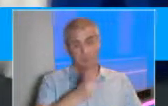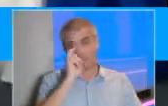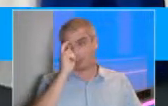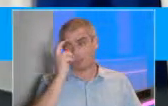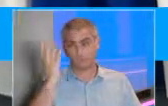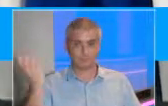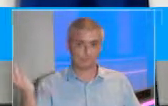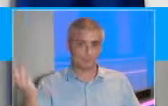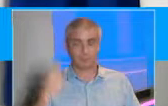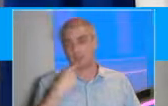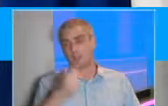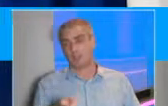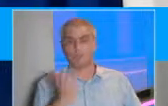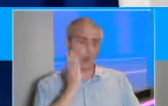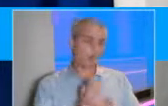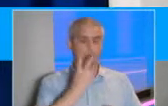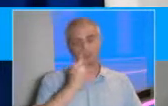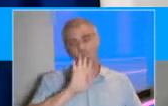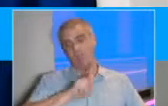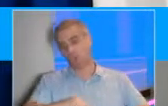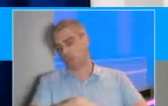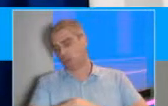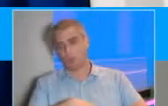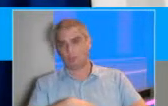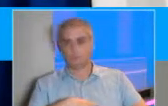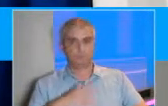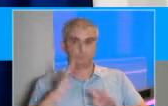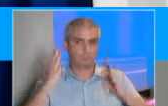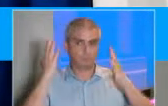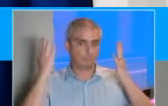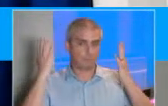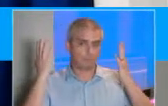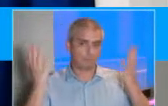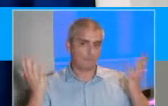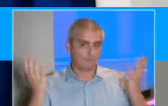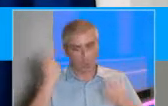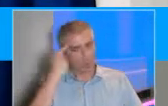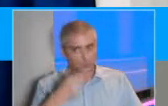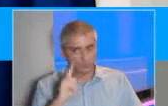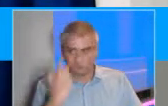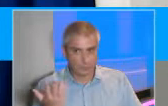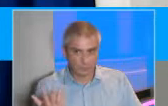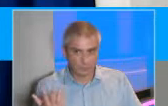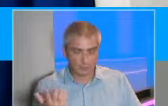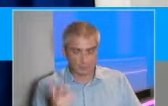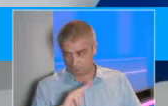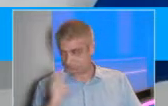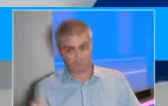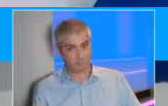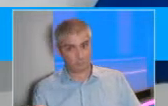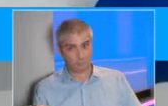לגנץ, תגיד אולטימטום של 24 שעות, מה הוא חשב שיקרה? כשהצד